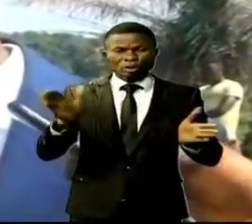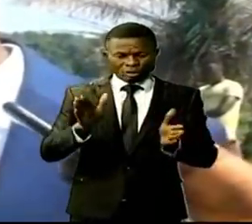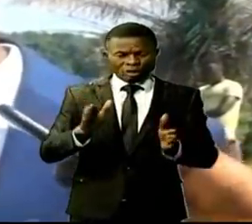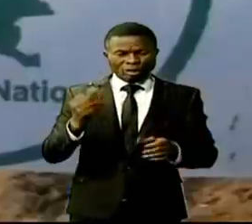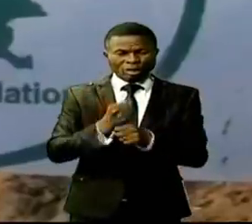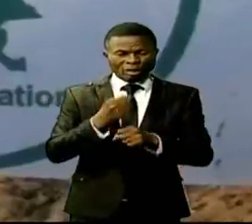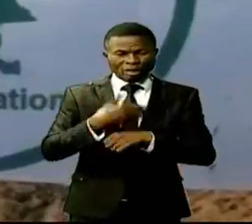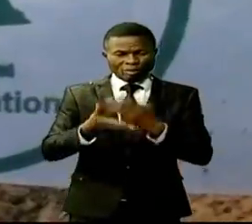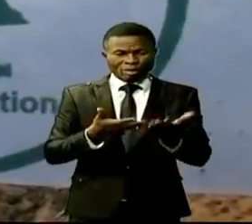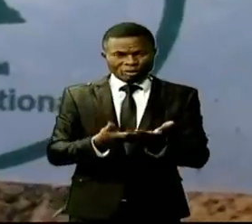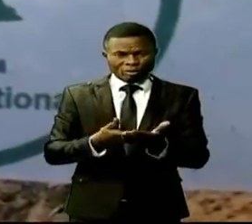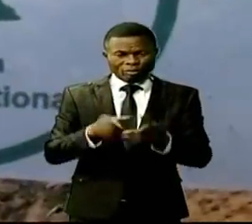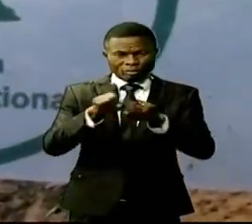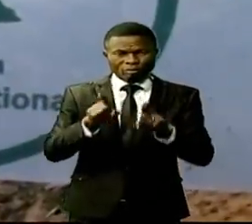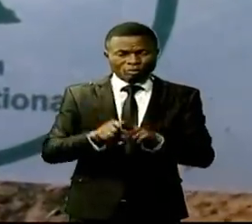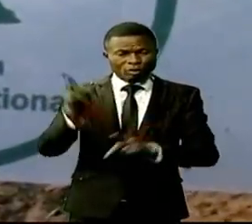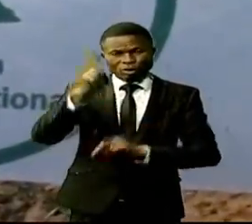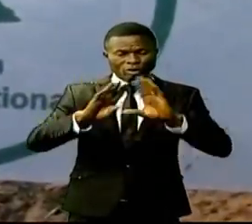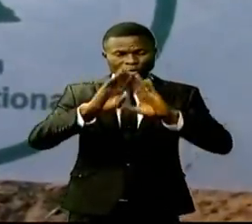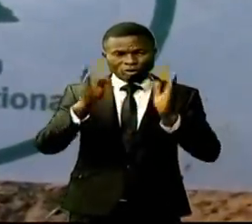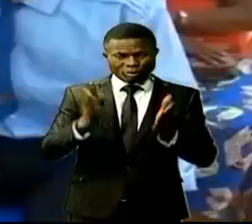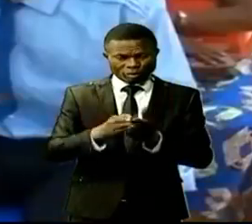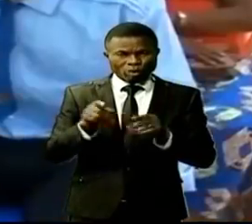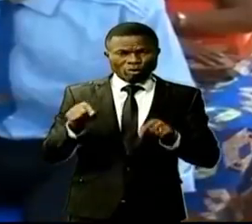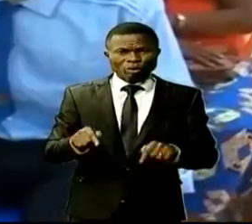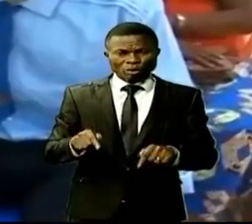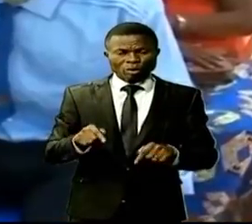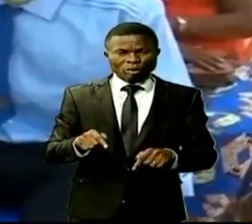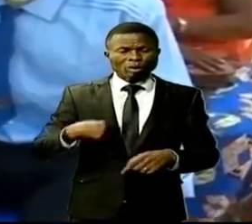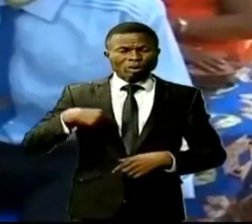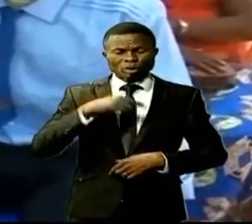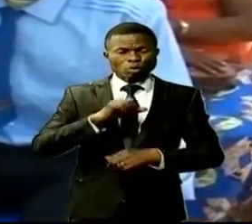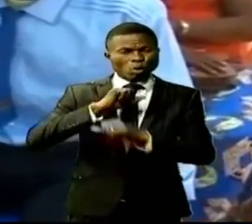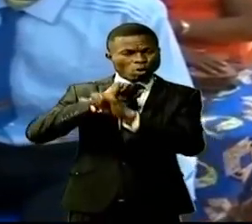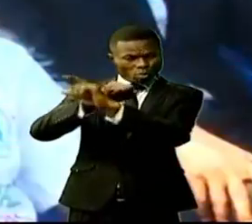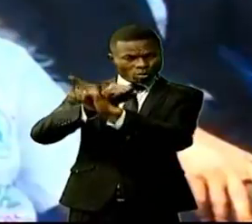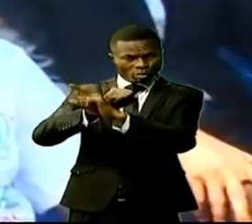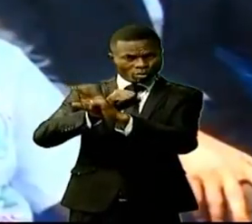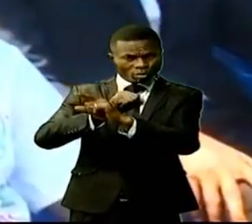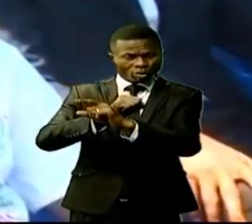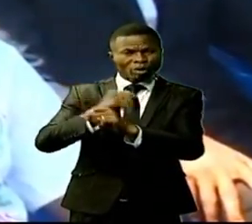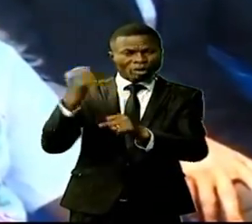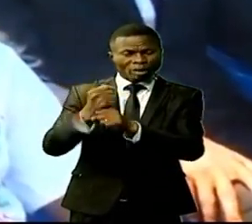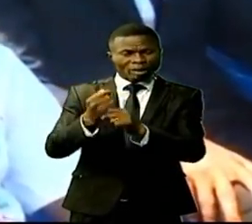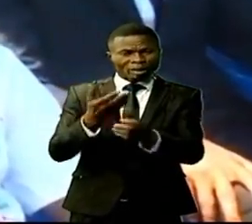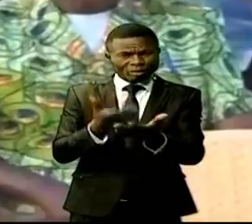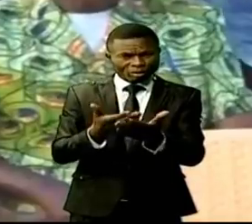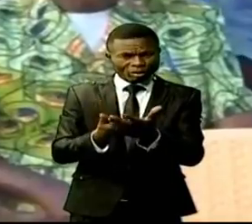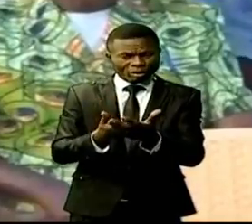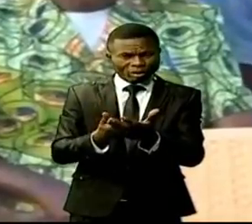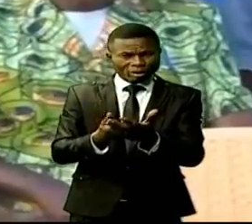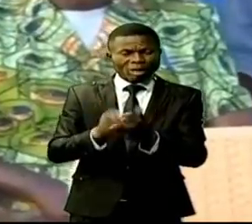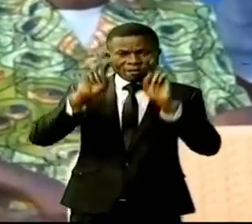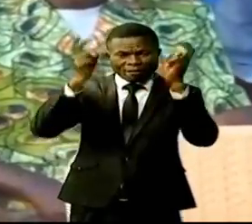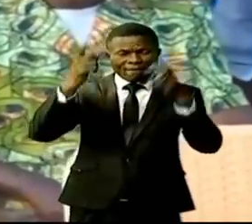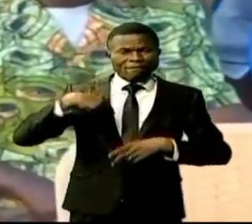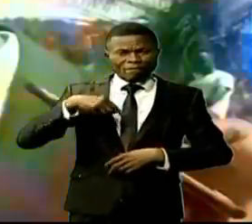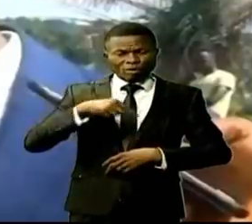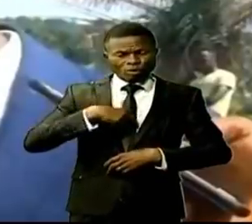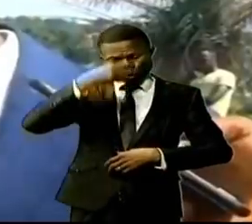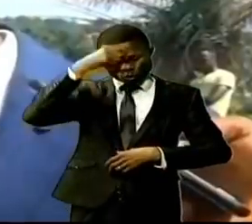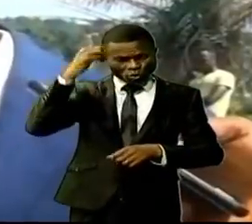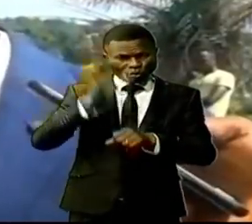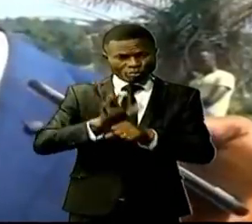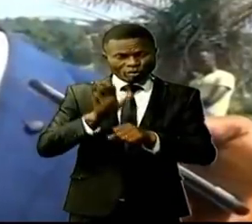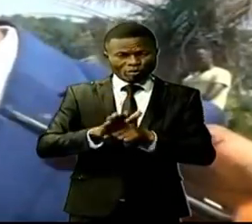vous. Et par rapport à la population mongalaise, nous devons protéger cet ouvrage parce que notre ville souffre vraiment